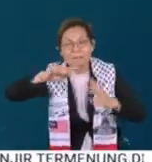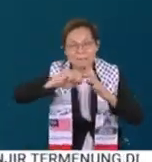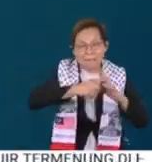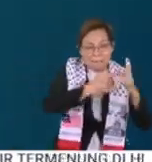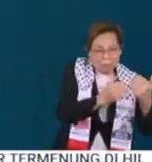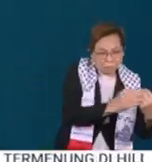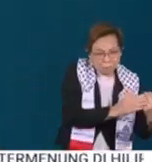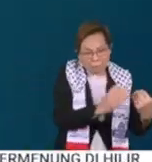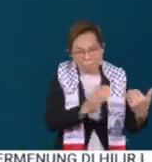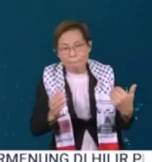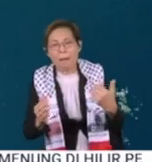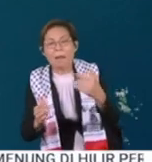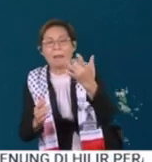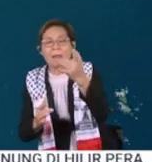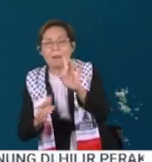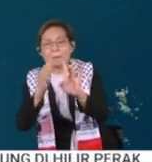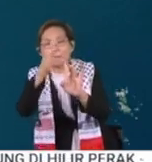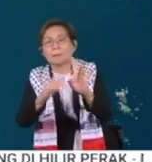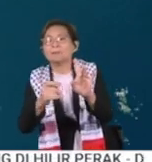ini sehingga ke